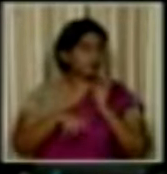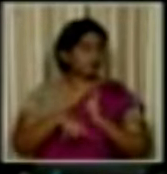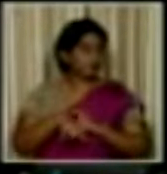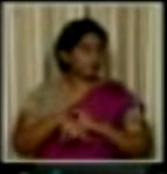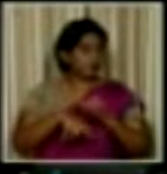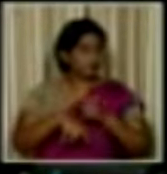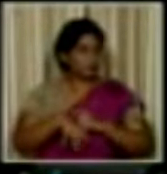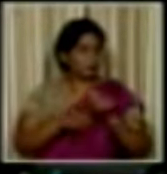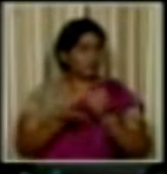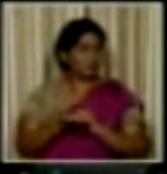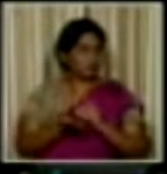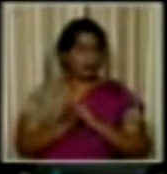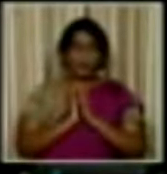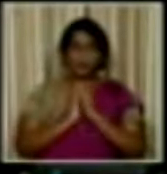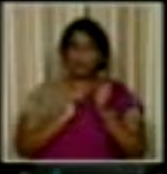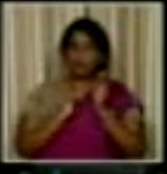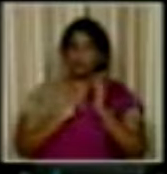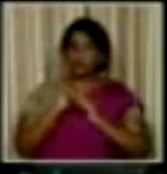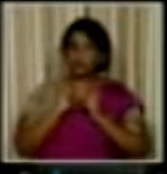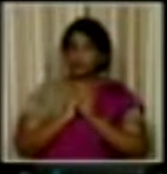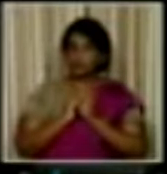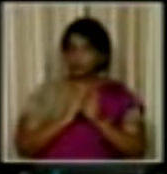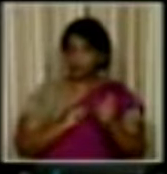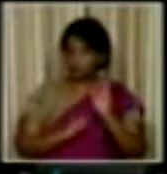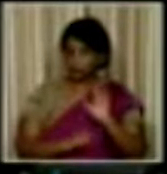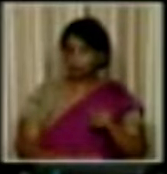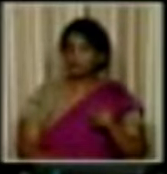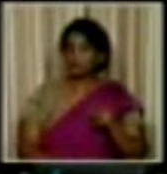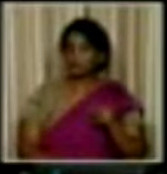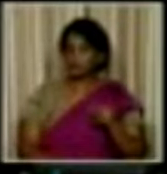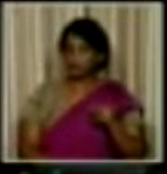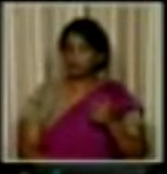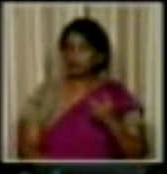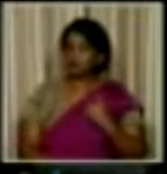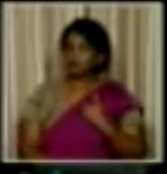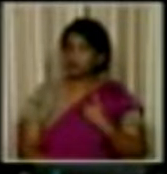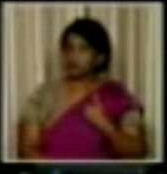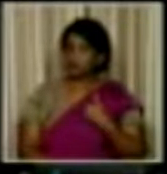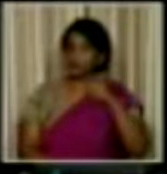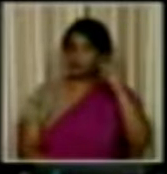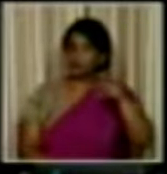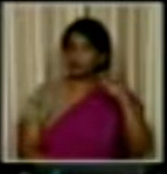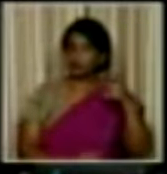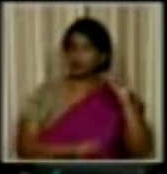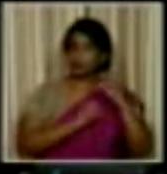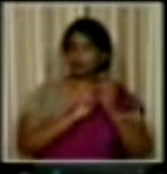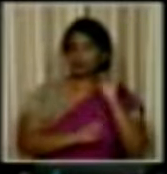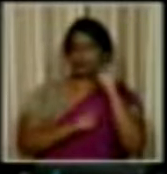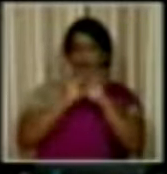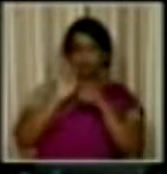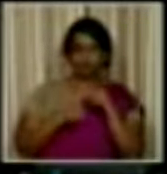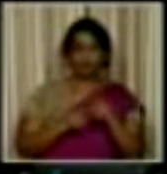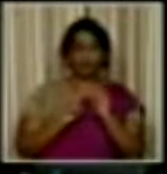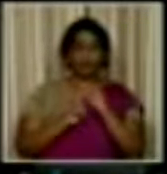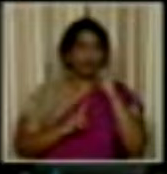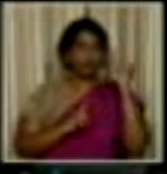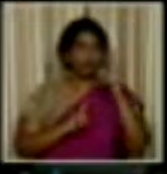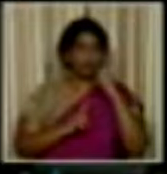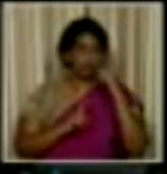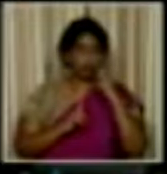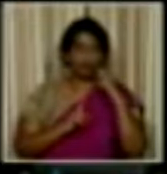වල පන්සලේ වැඩ කටයුතු කර ගැනීම සඳහා අපි නිලධාරීන් ලබලා දීලා තිබෙනවා පොසොන් පෝය